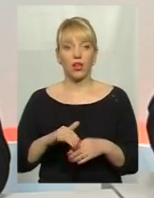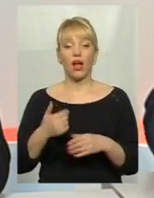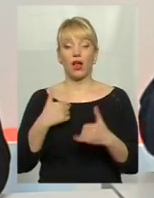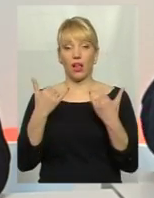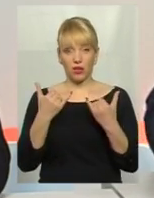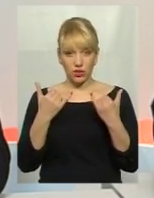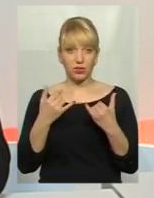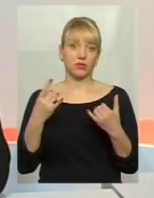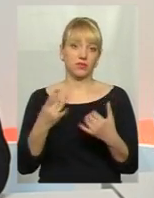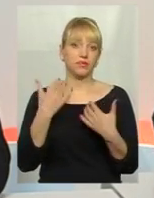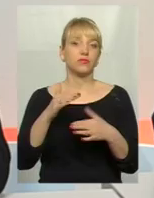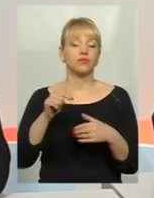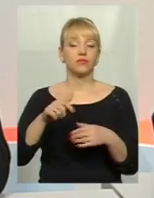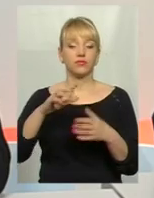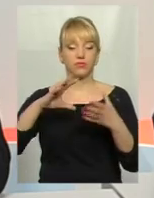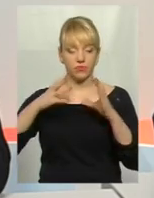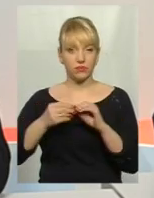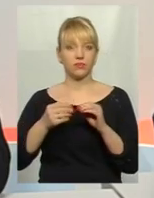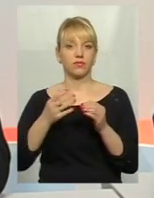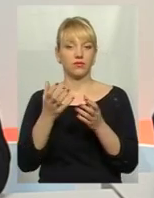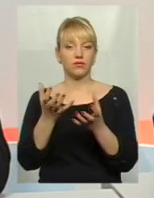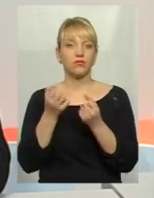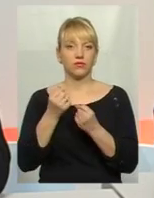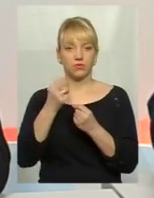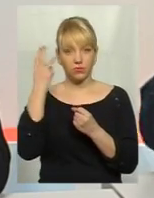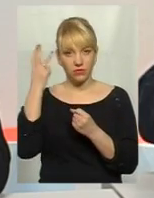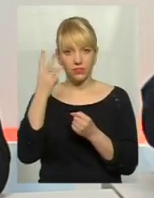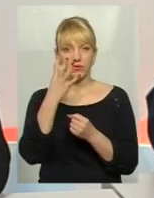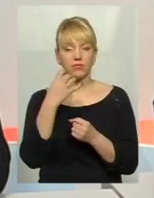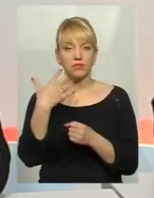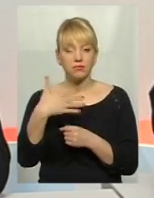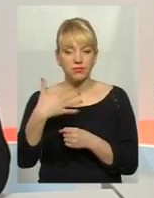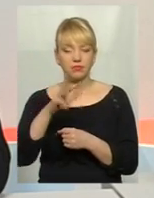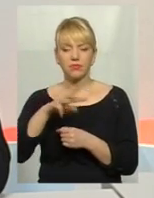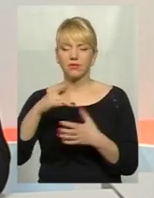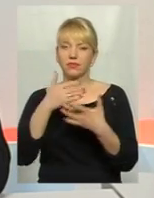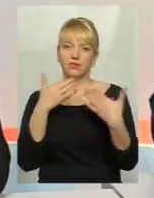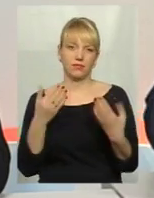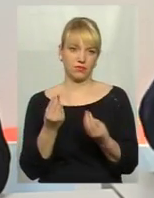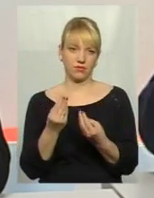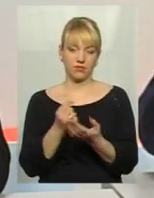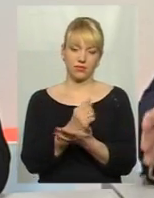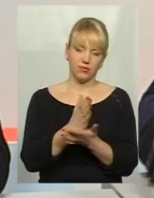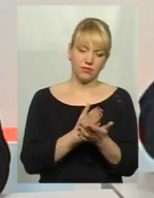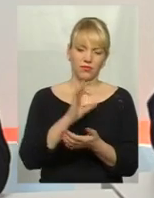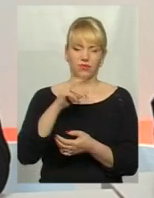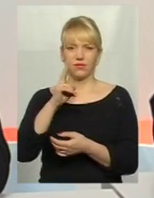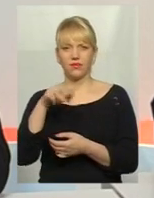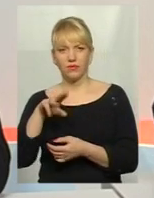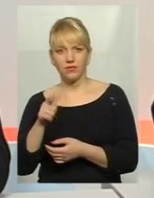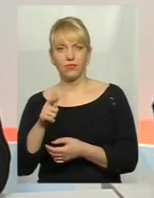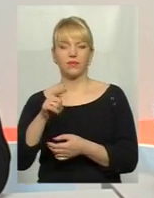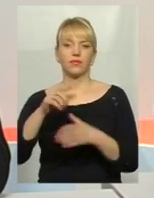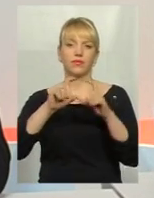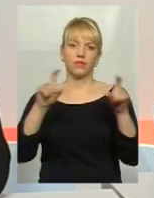взагалом, Хмельницька область отримала майже 450 мільйонів різних коштів. Інфраструктура ОТГ, фонд